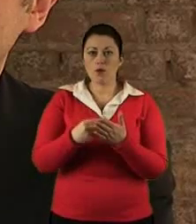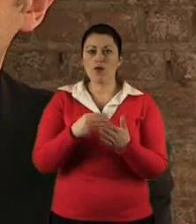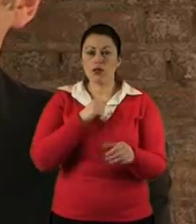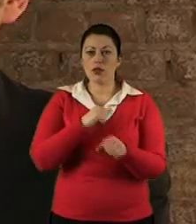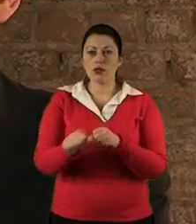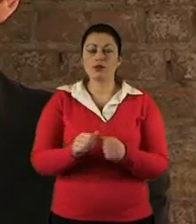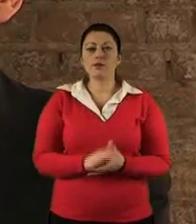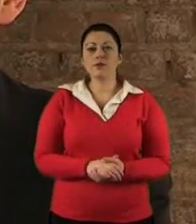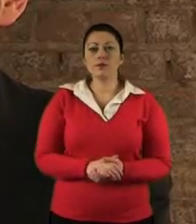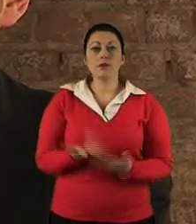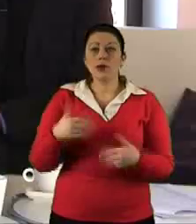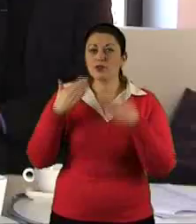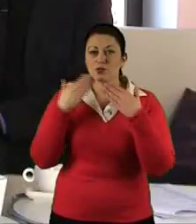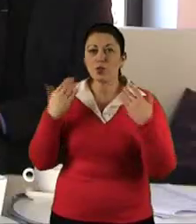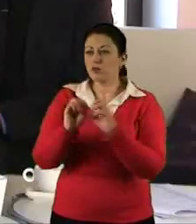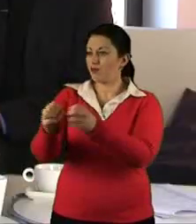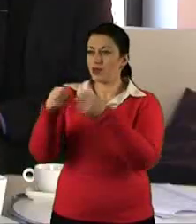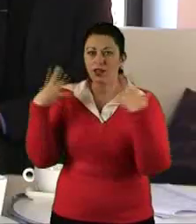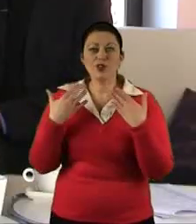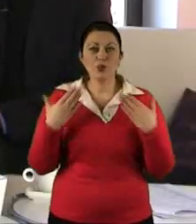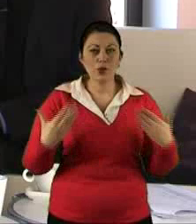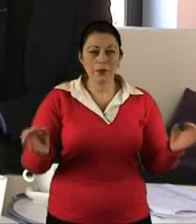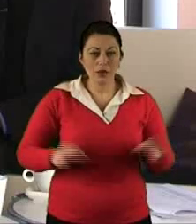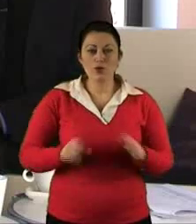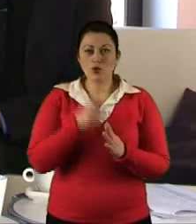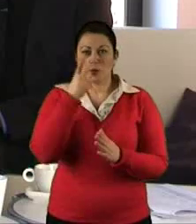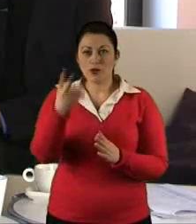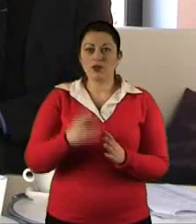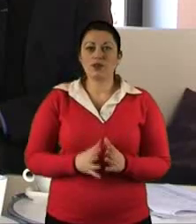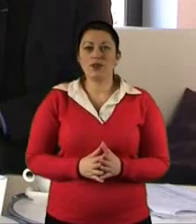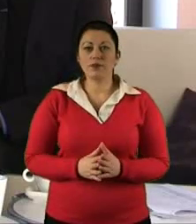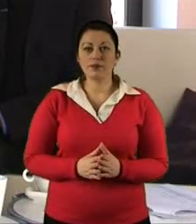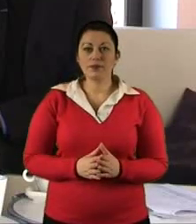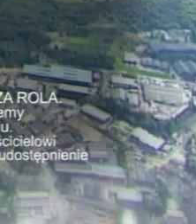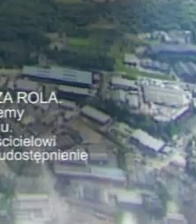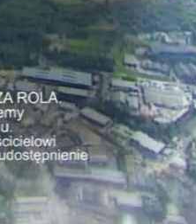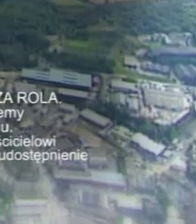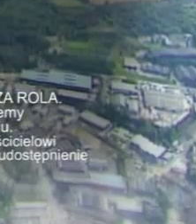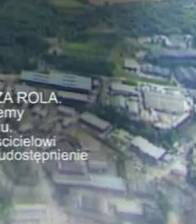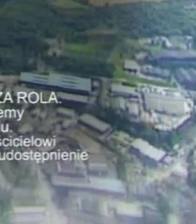przypadku podlega to opodatkowaniu PIT. Dziękuję za wyjaśnienia. Dziękuję Państwu. Do zobaczenia.